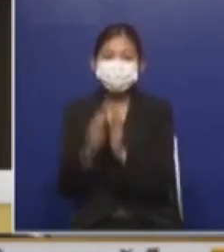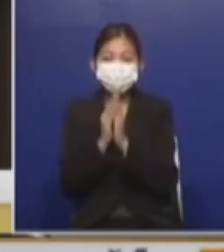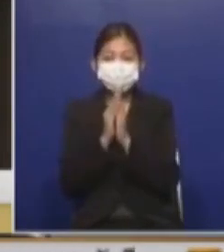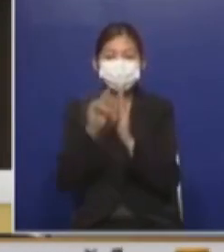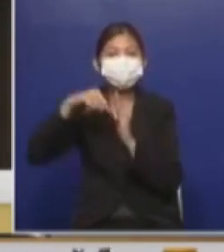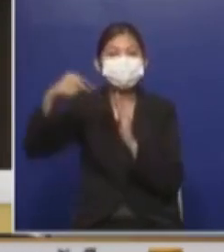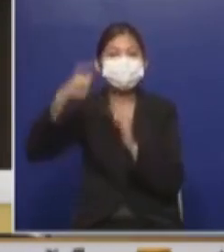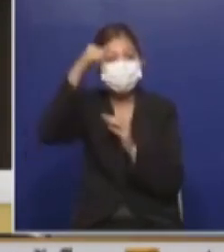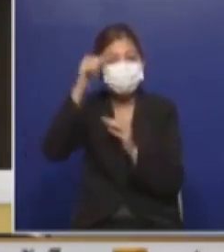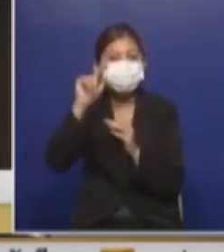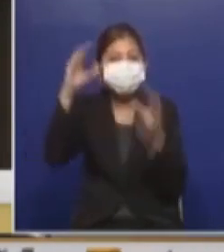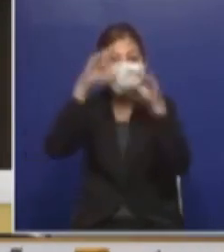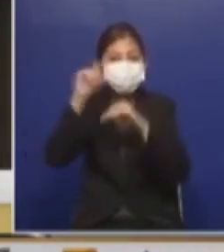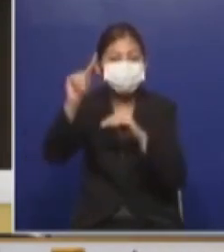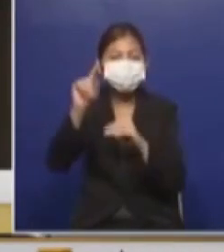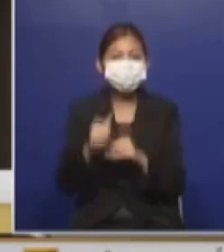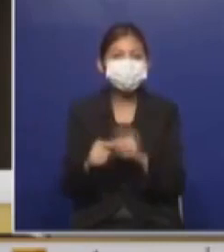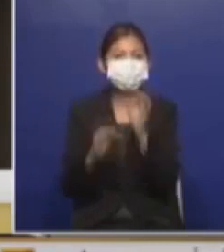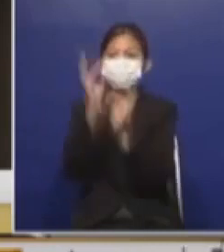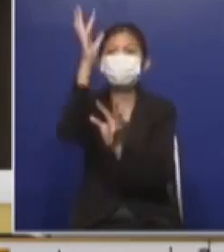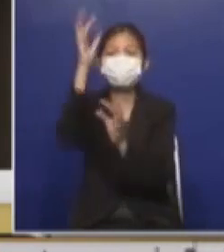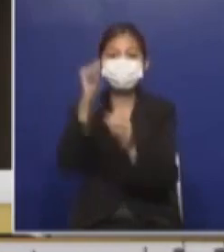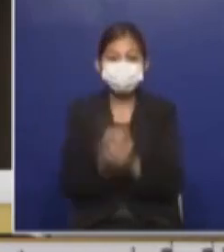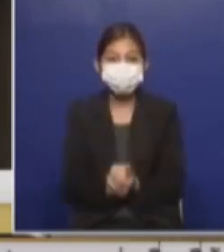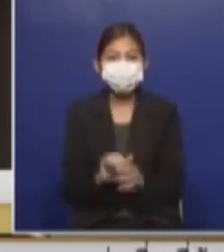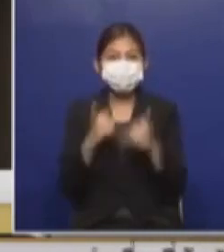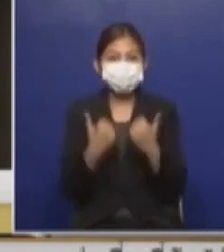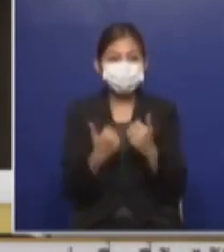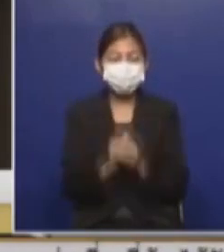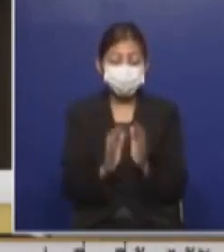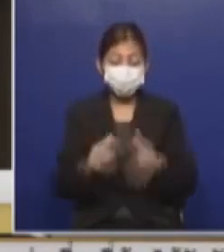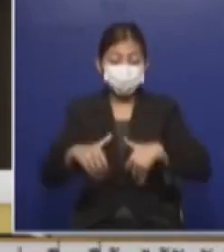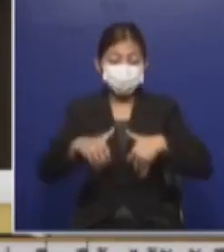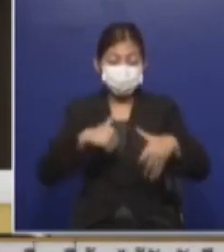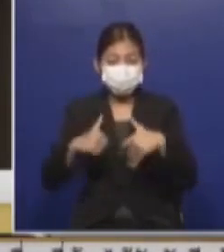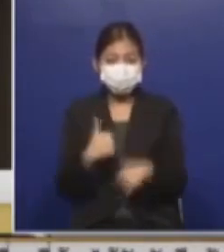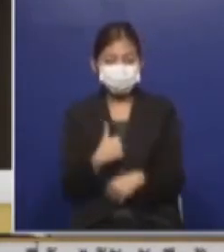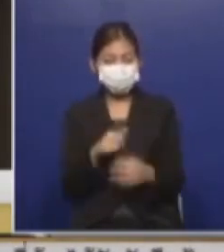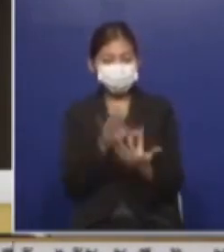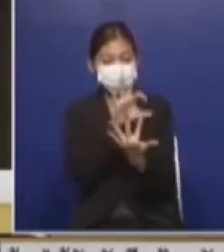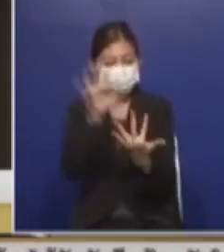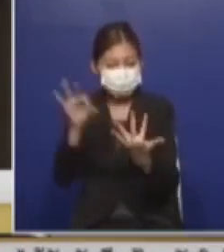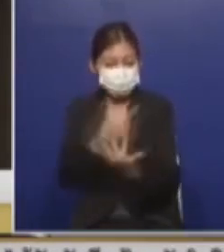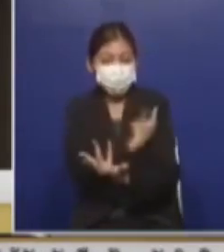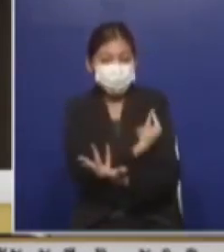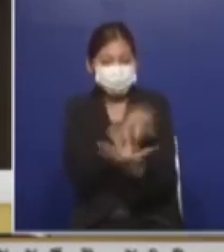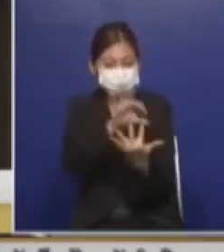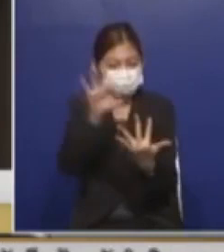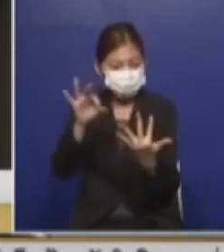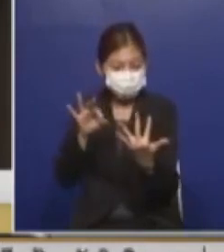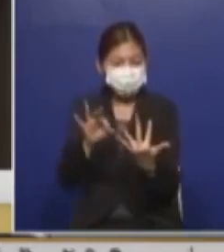แล้วเลิกสักทีครับกับการสื่อสารในทำนองแดกดันประชาชนที่เขาอยากจะเลือกฉีดวัคซีนพอประชาชนเขาอยากจะฉีดไฟเ